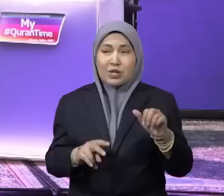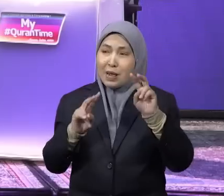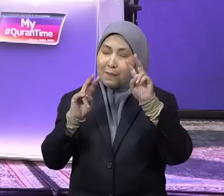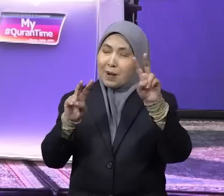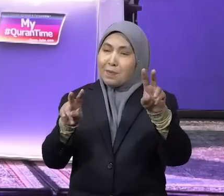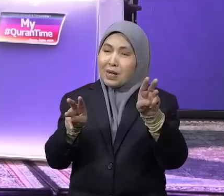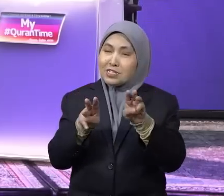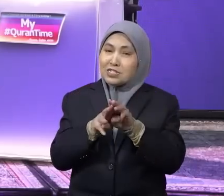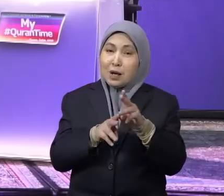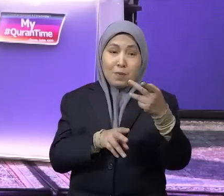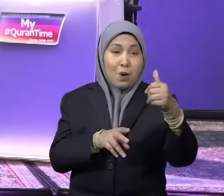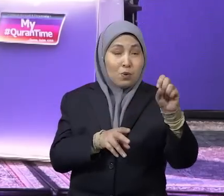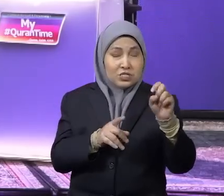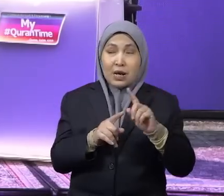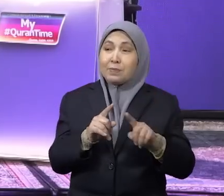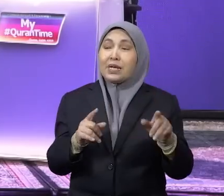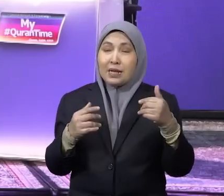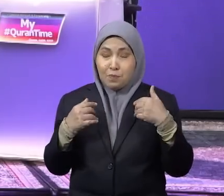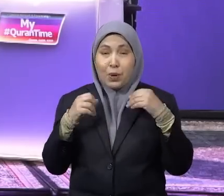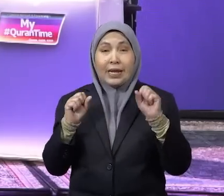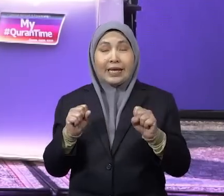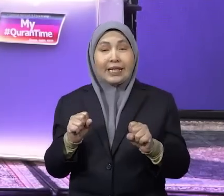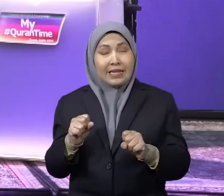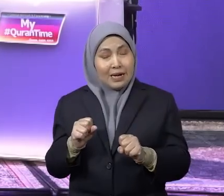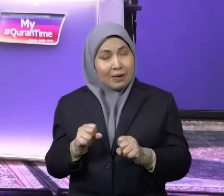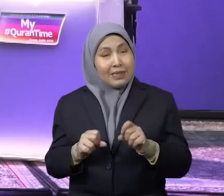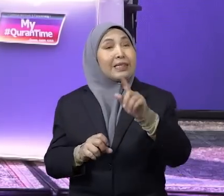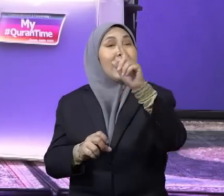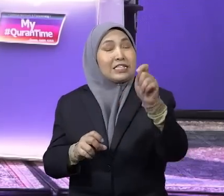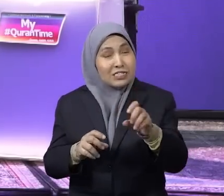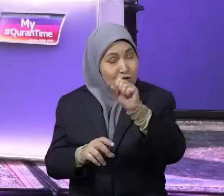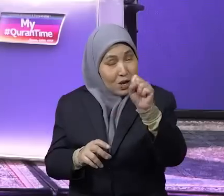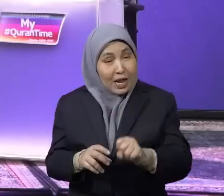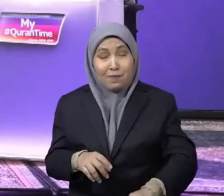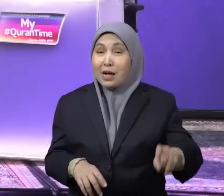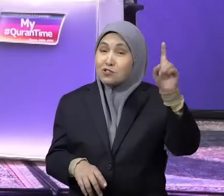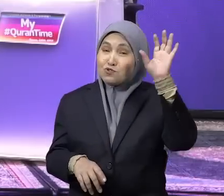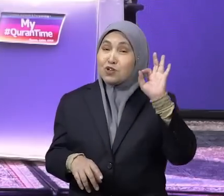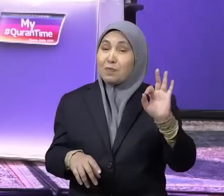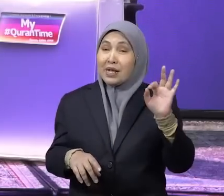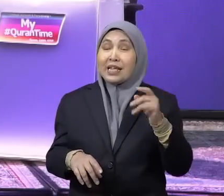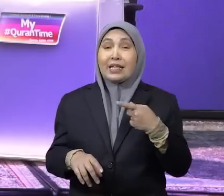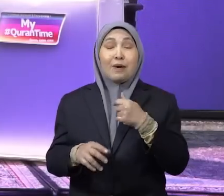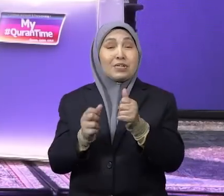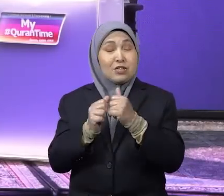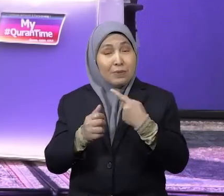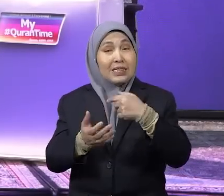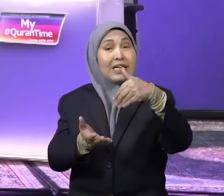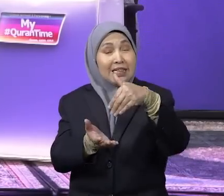macam host, tapi beliau juga boleh kita ajukan soalan. Boleh. Oh, subhanallah. Dan bersama kita pastinya di tengah